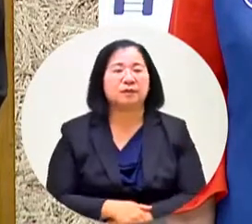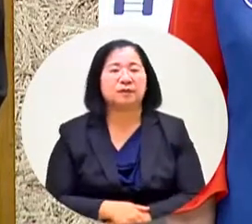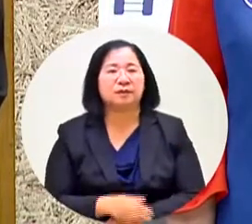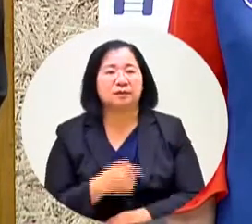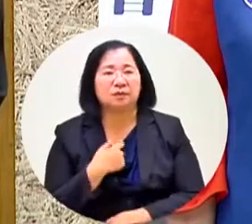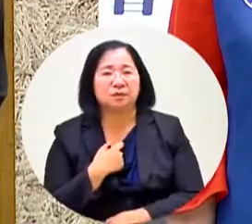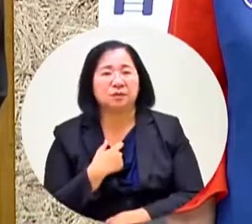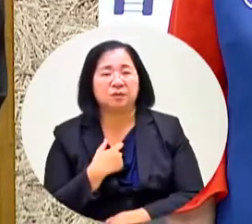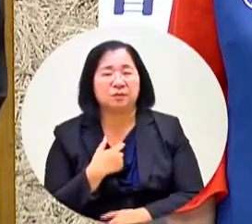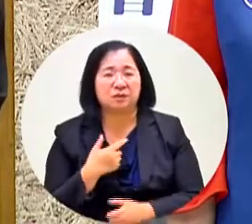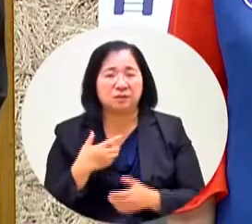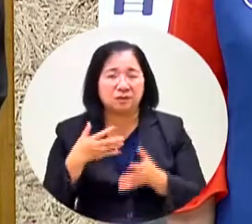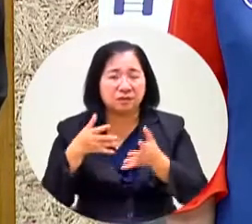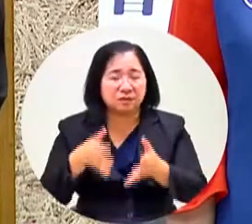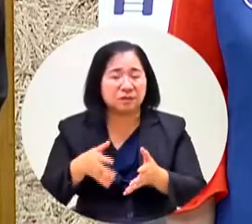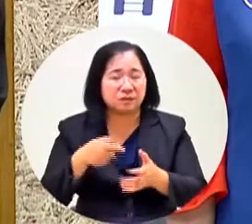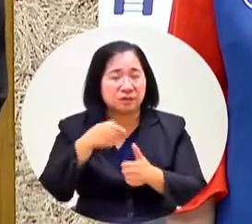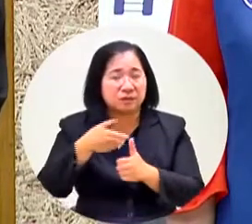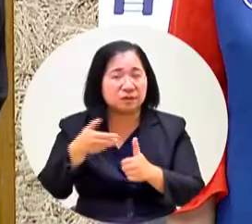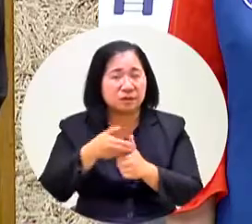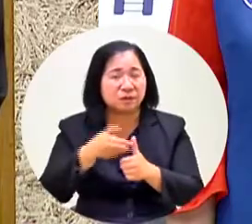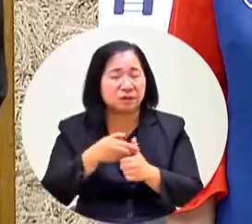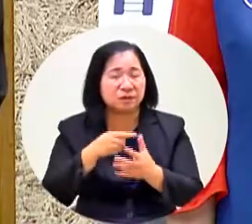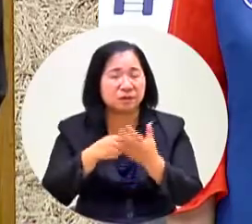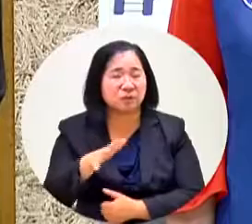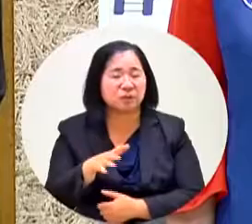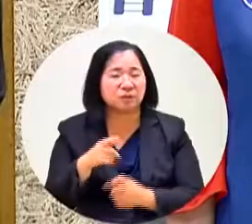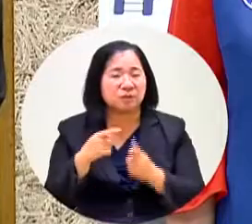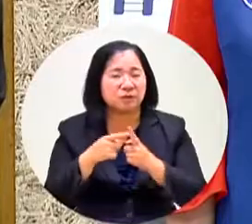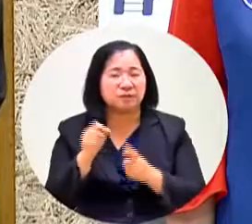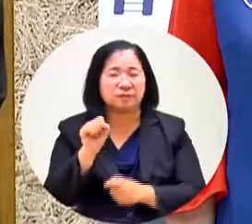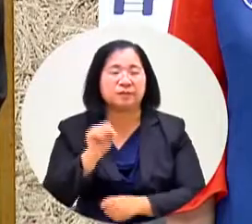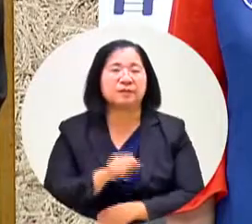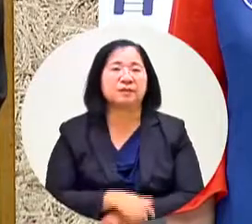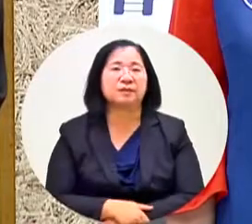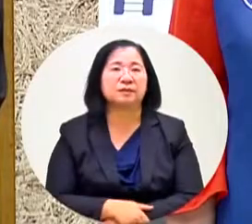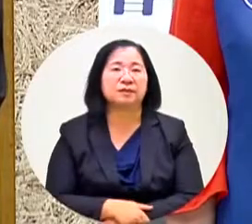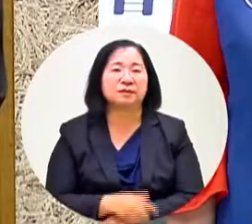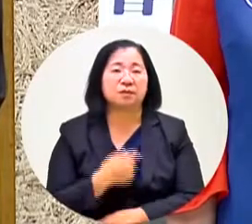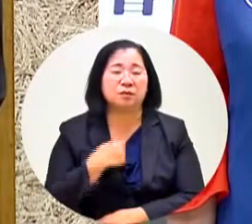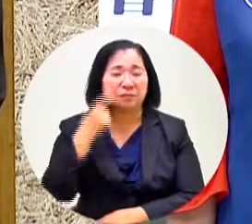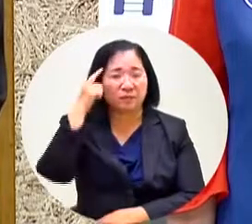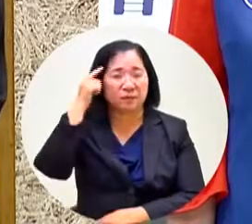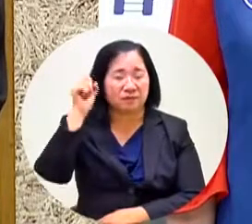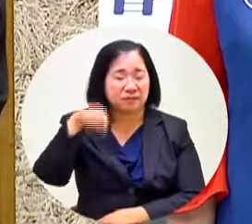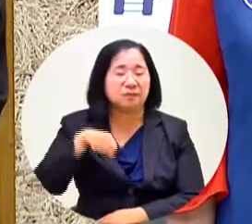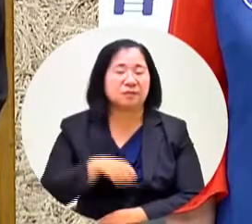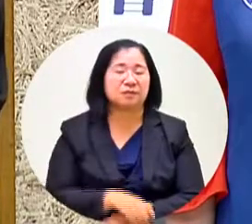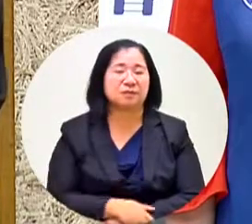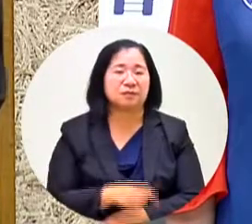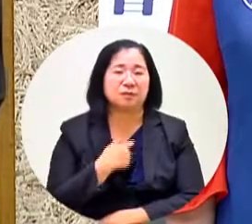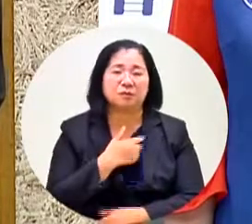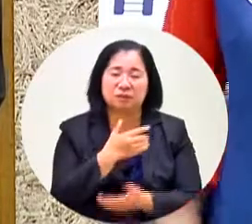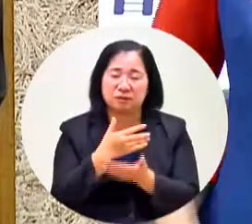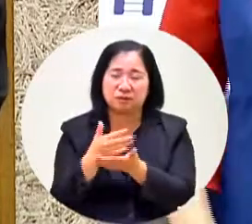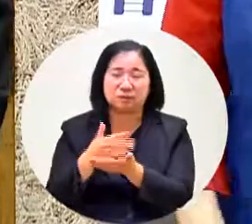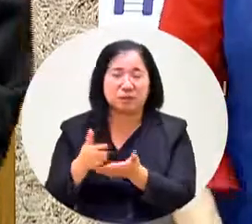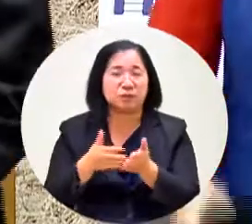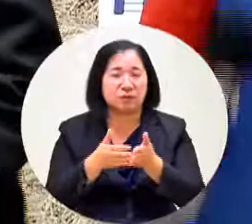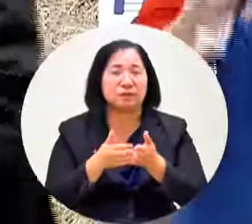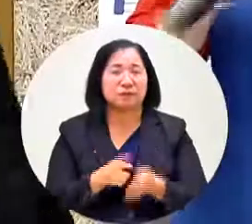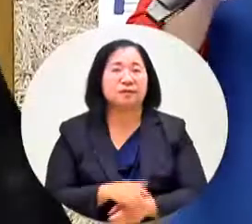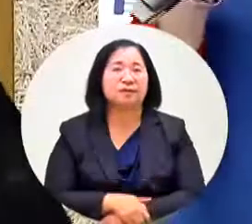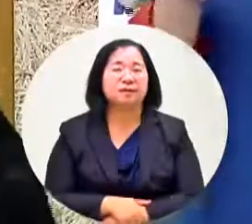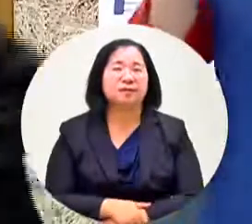如果是不是可以让我们是去思考的是怎么样能够持平的去处理这件事